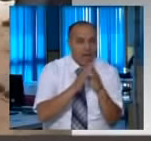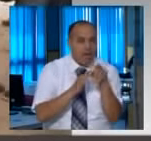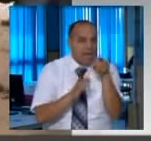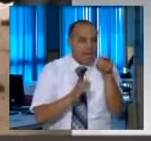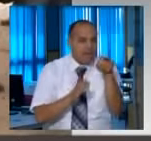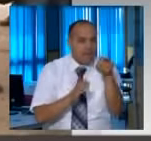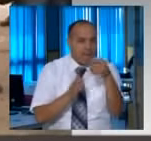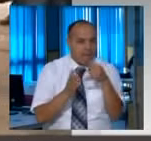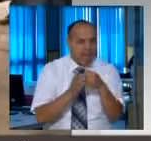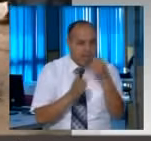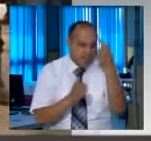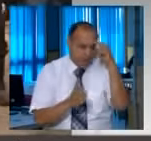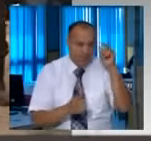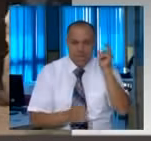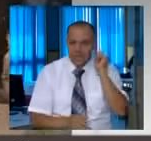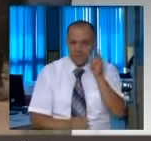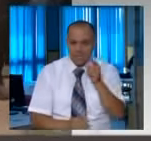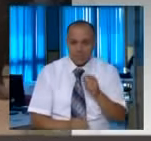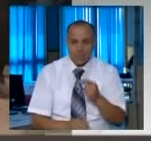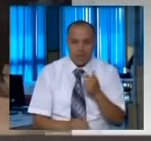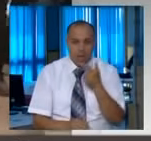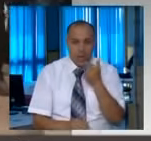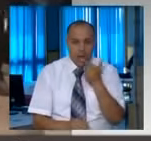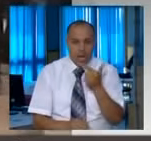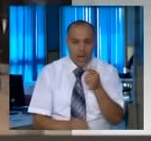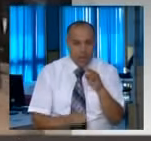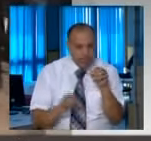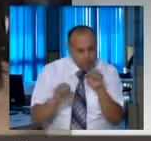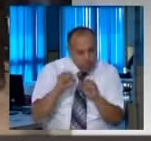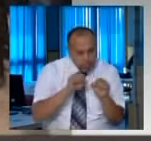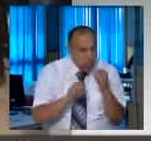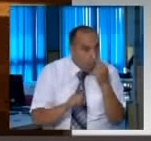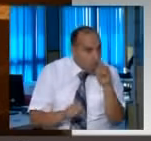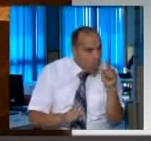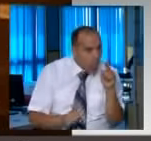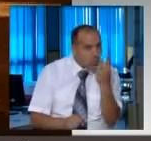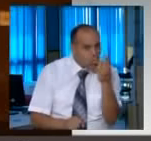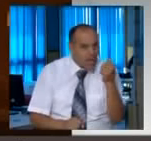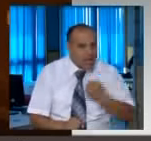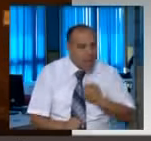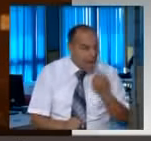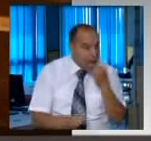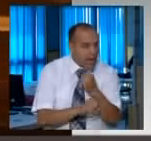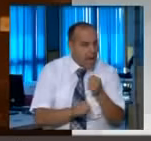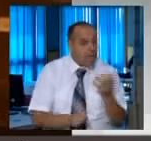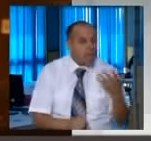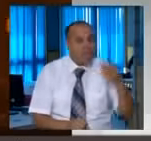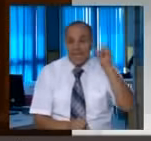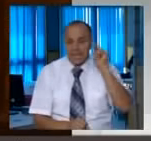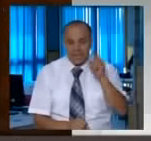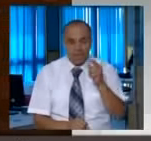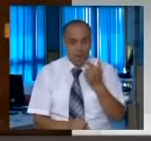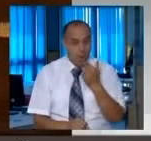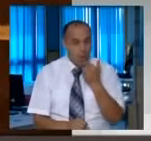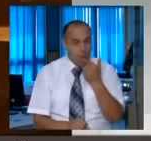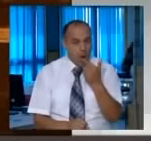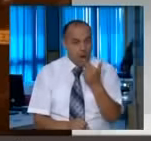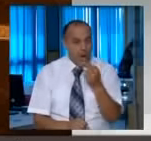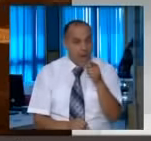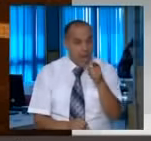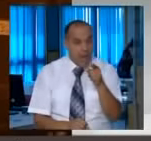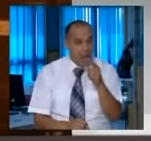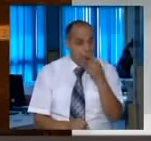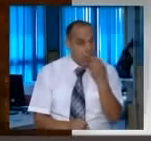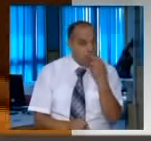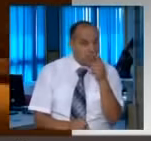مساكن حي الكرمة بالقصرين، وكان يخططان للقيام بعمليات إرهابية بالجهة. وأضافت أن العملية